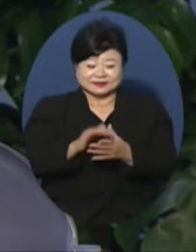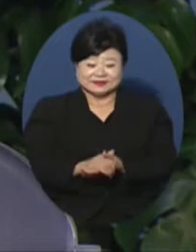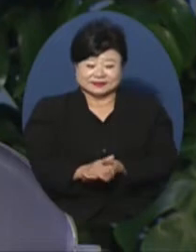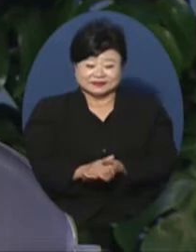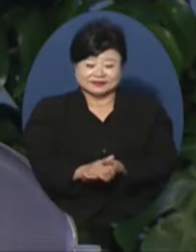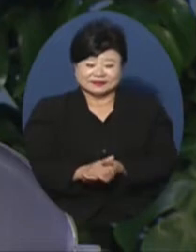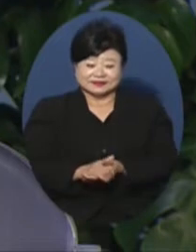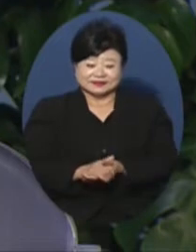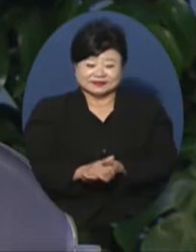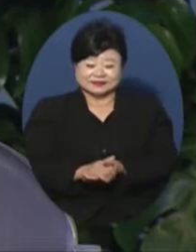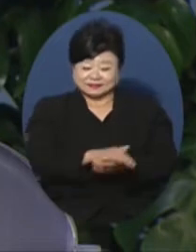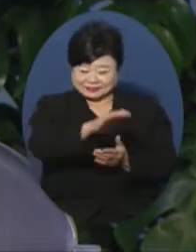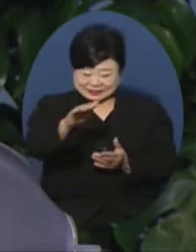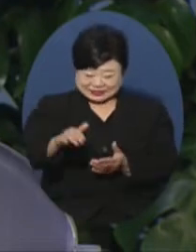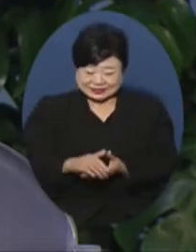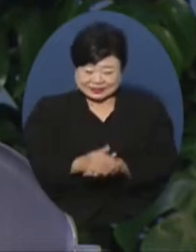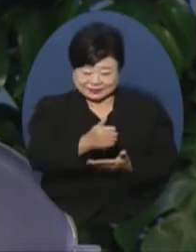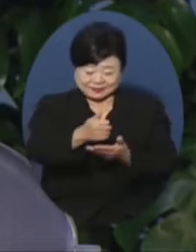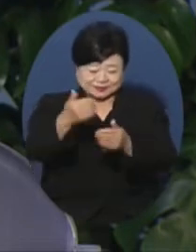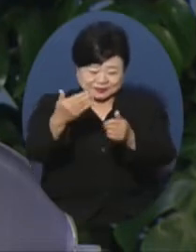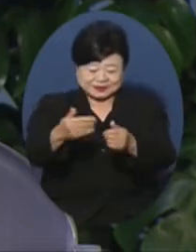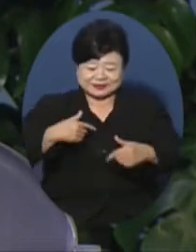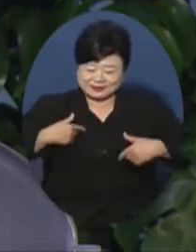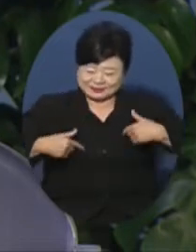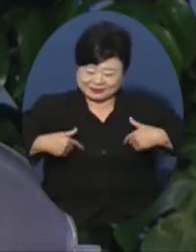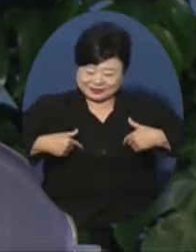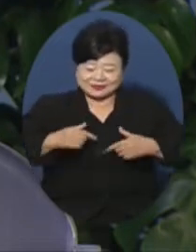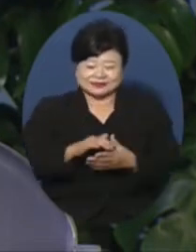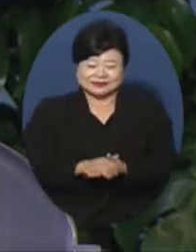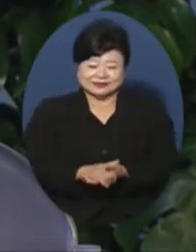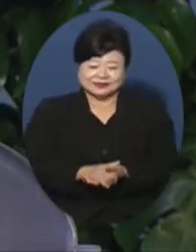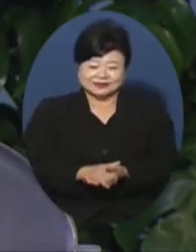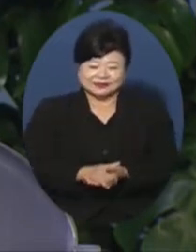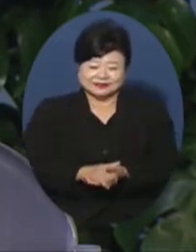오늘 우리 주님께서 기뻐하시고